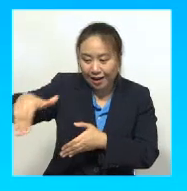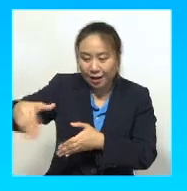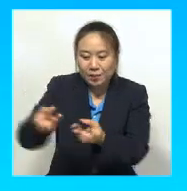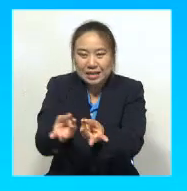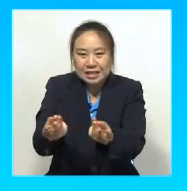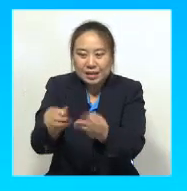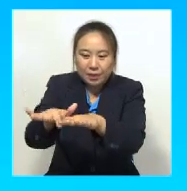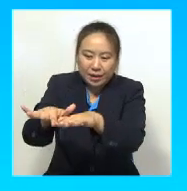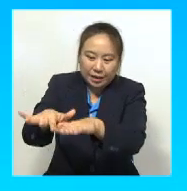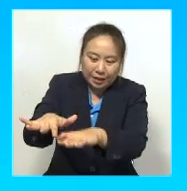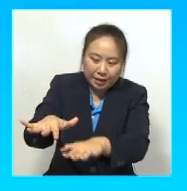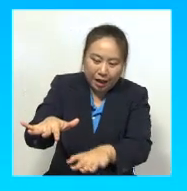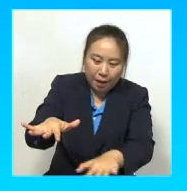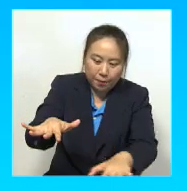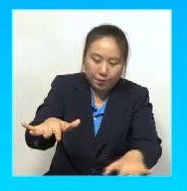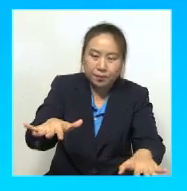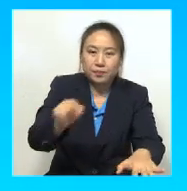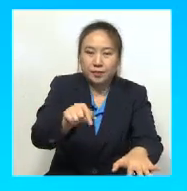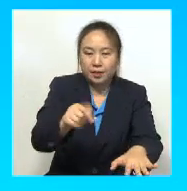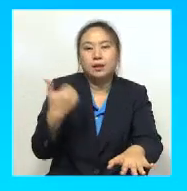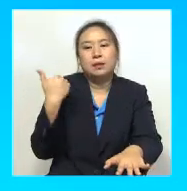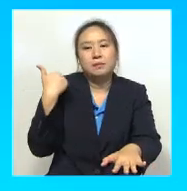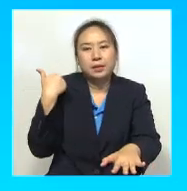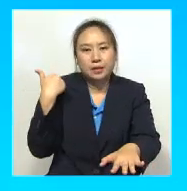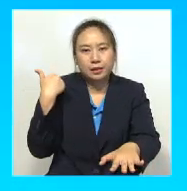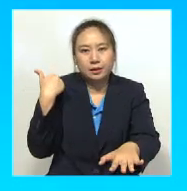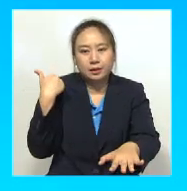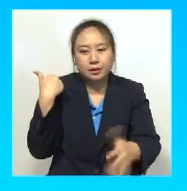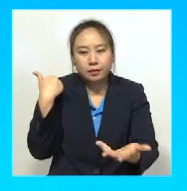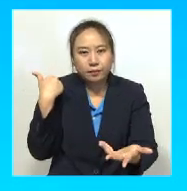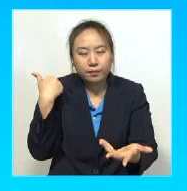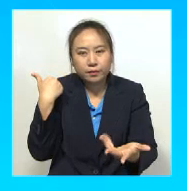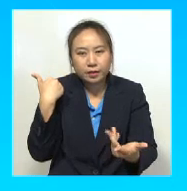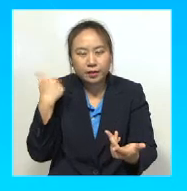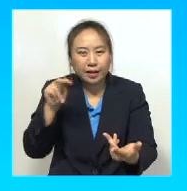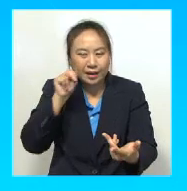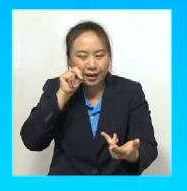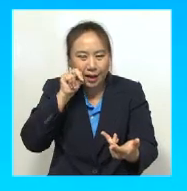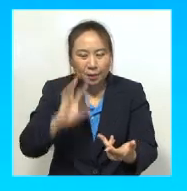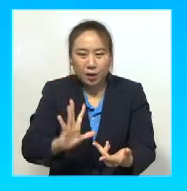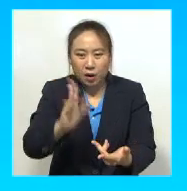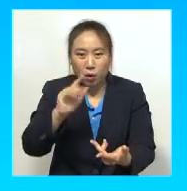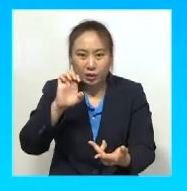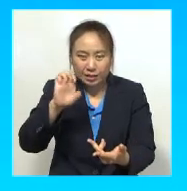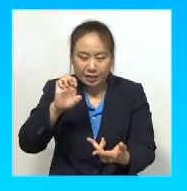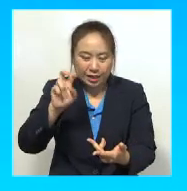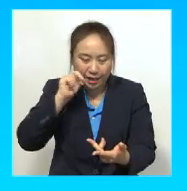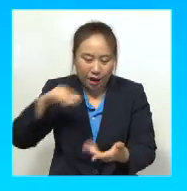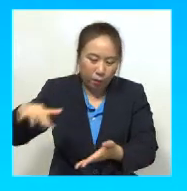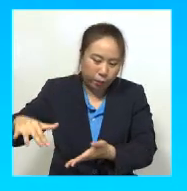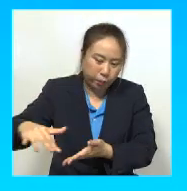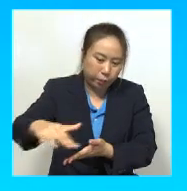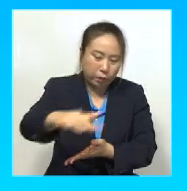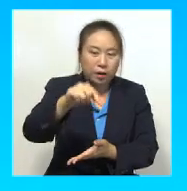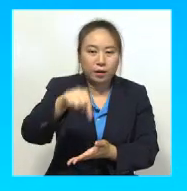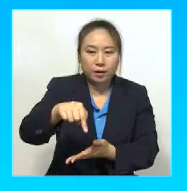ำนะครับพื้นที่ลุ่มต่ำแล้วมีประกอบกับว่ามีไหลจุดที่ไหลลงน้ำชีเนี่ยจะมี